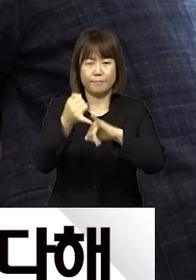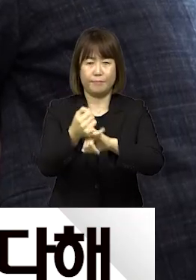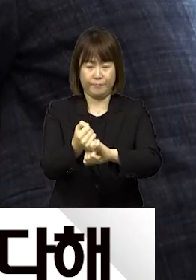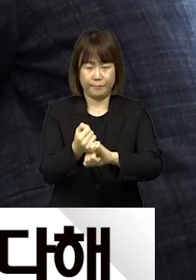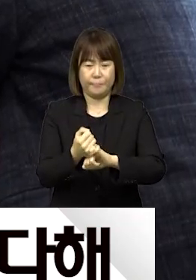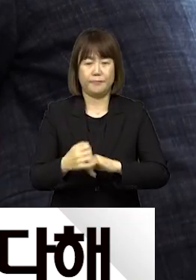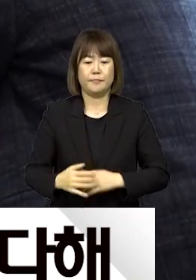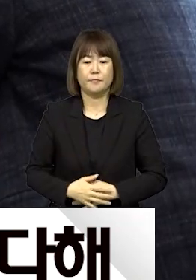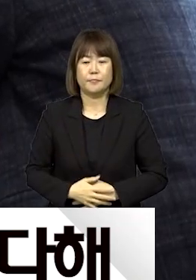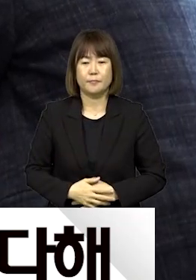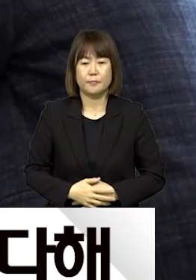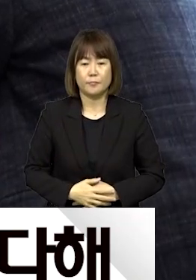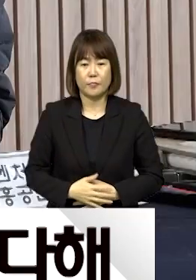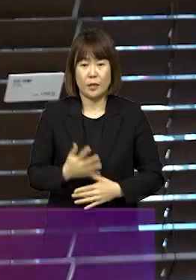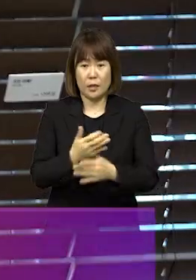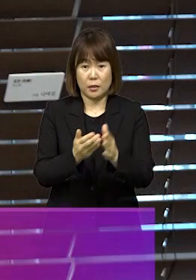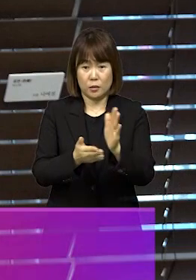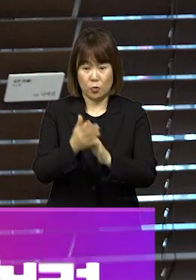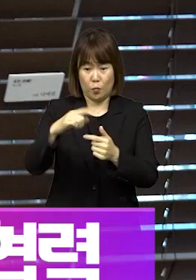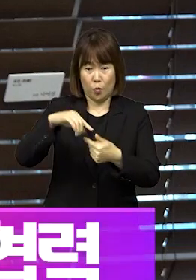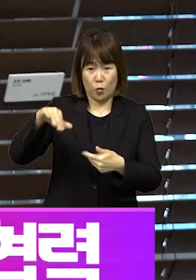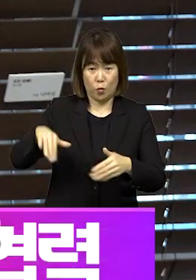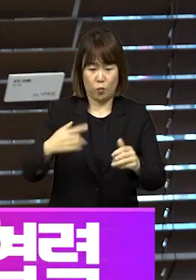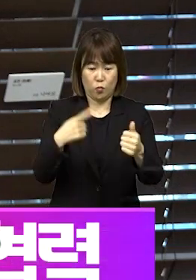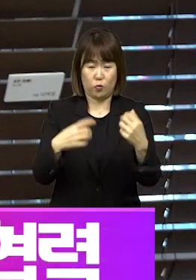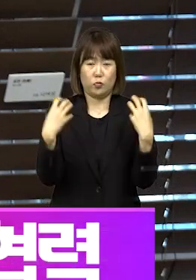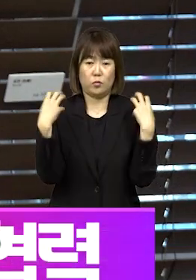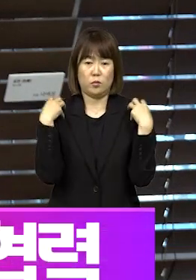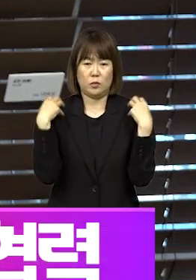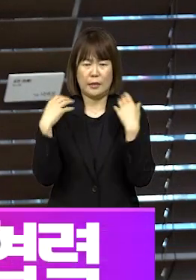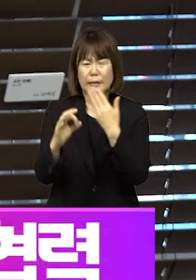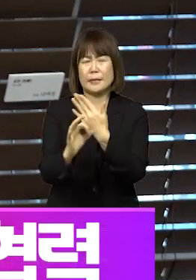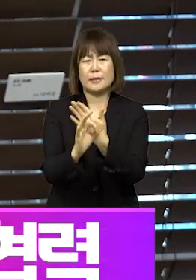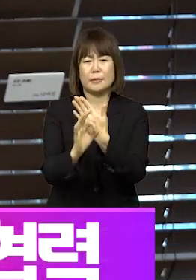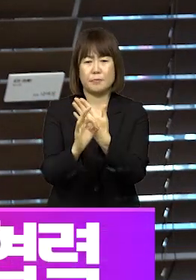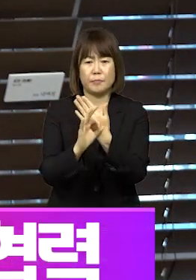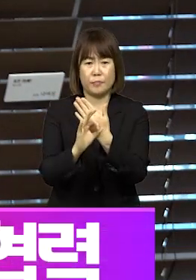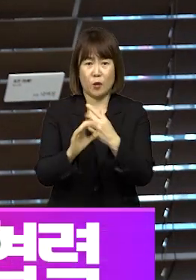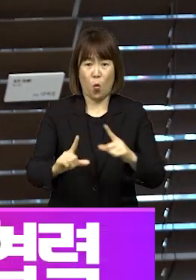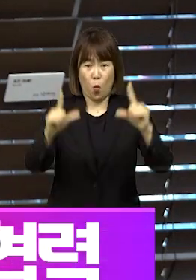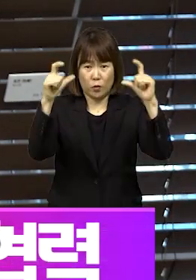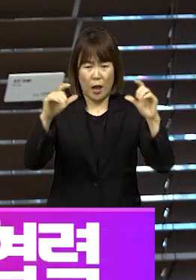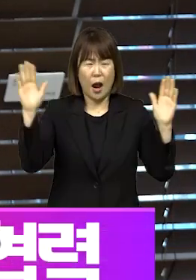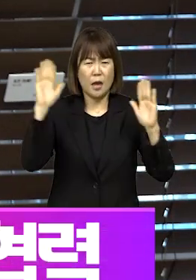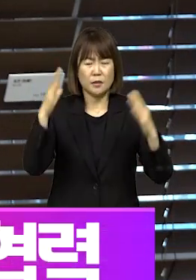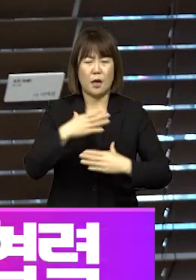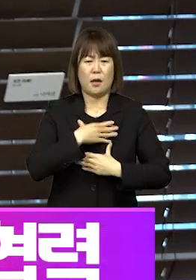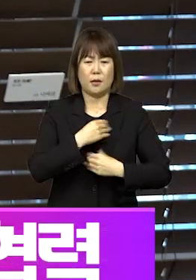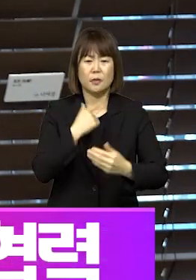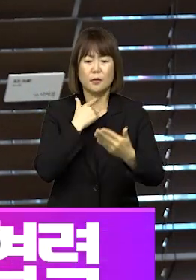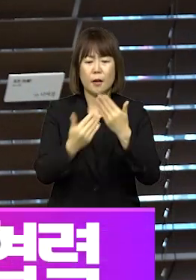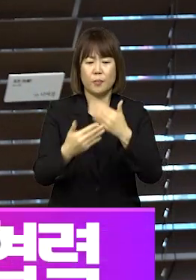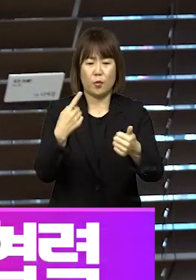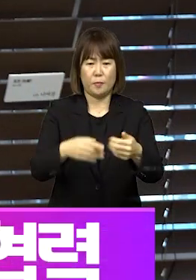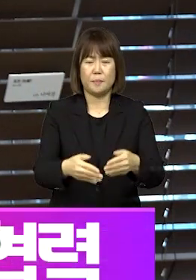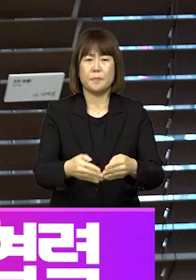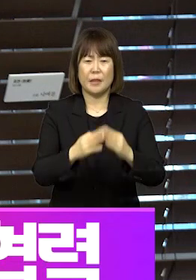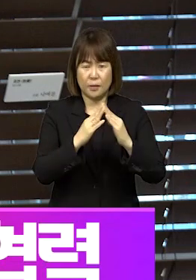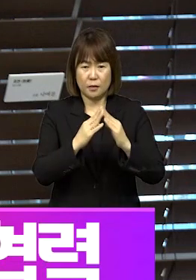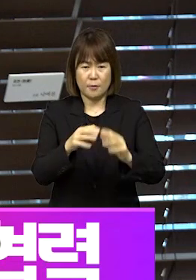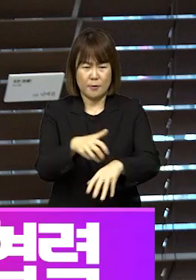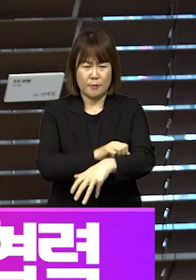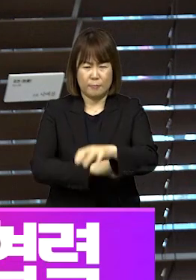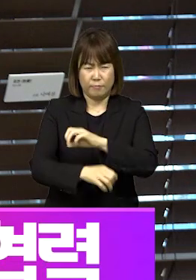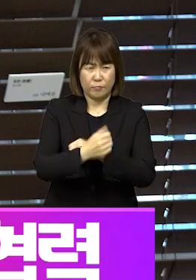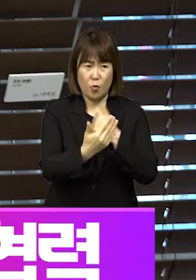다하겠다고 밝혔습니다 양상시와 경남도 교육청이 가칭 동복권역 학생 안전 체험교육원 설립을